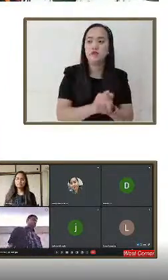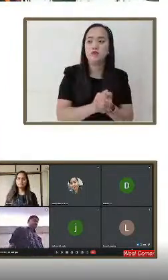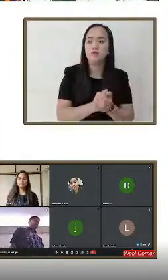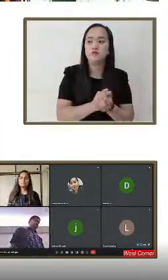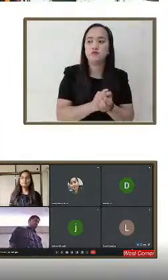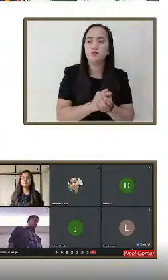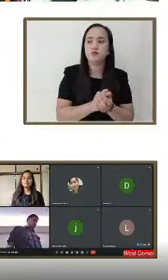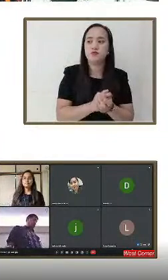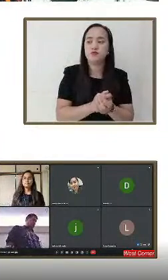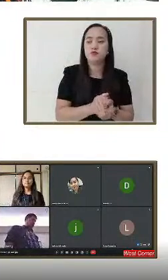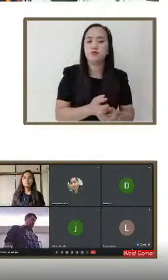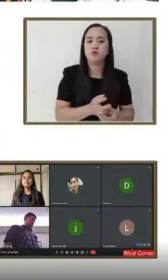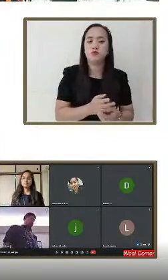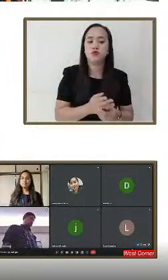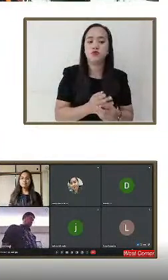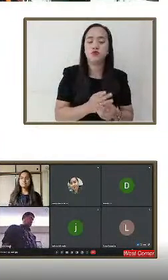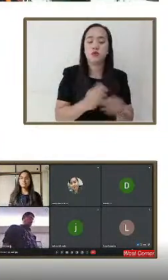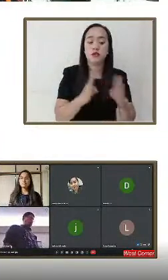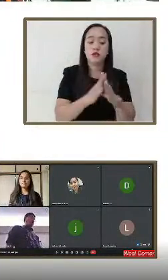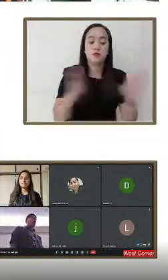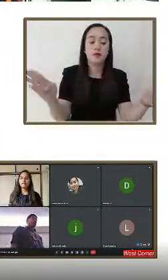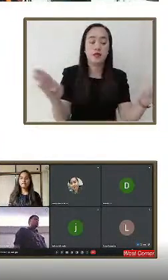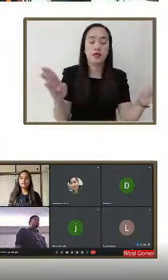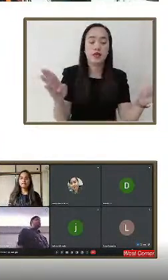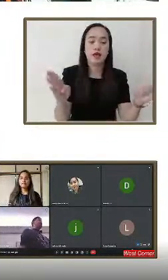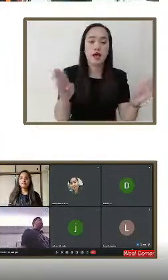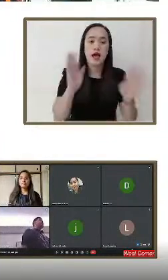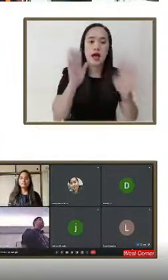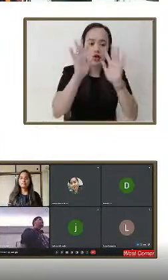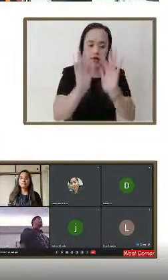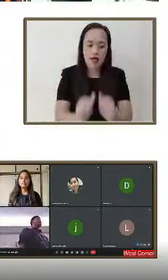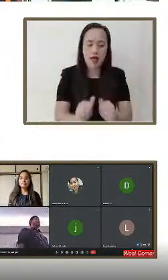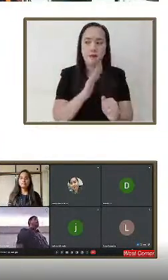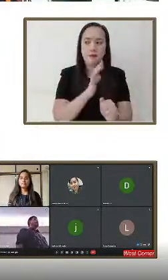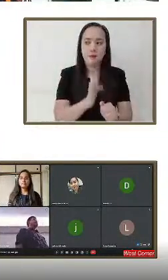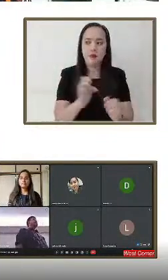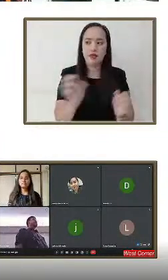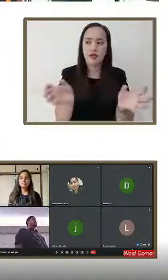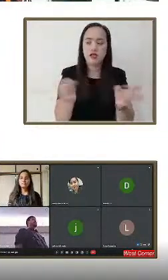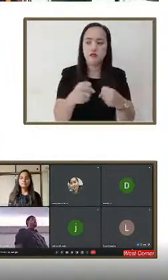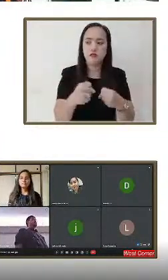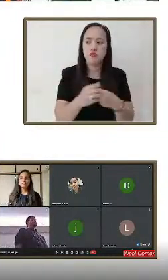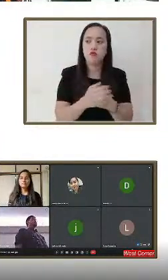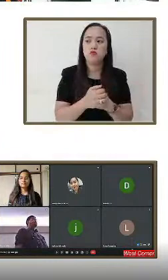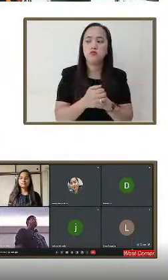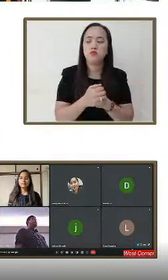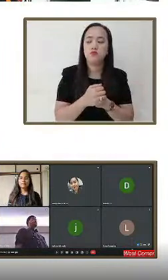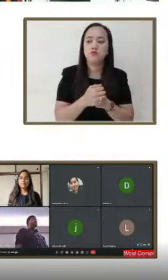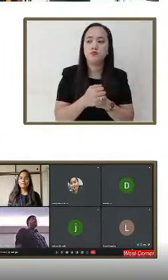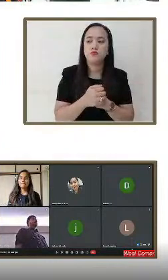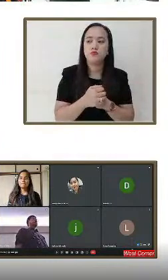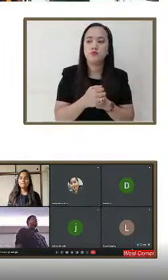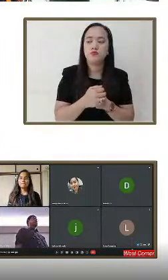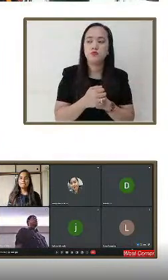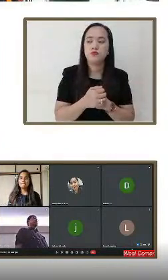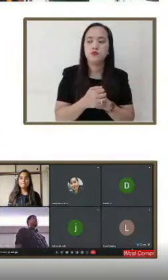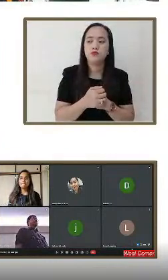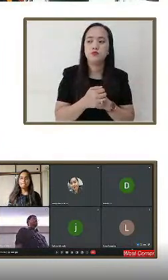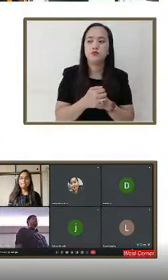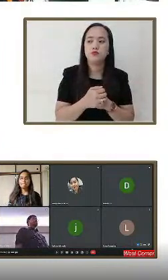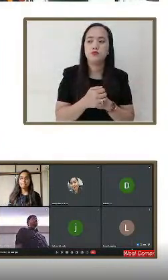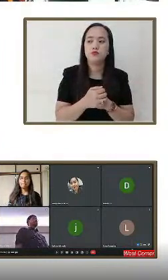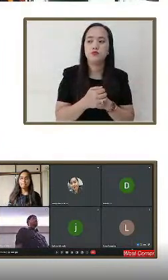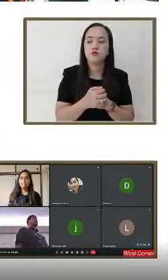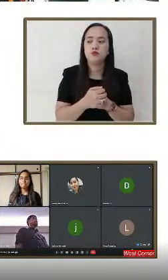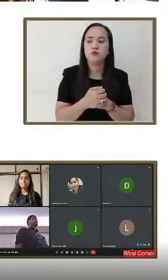malalaki, pinaliliit po natin. Meron lamang pong isa rito na hindi ko na, okay, mga ilan-ilan dito sa inyo na hindi ko na kayang